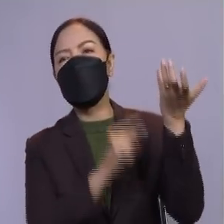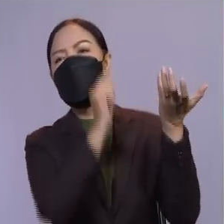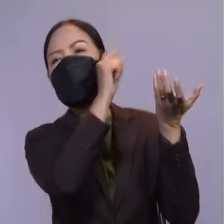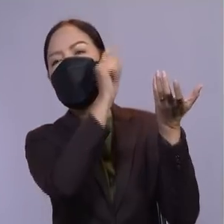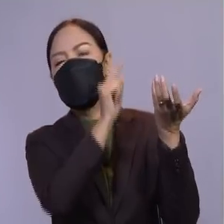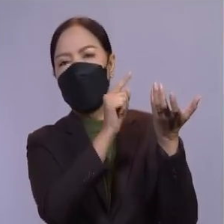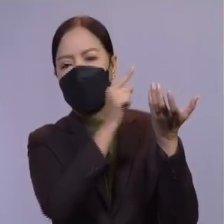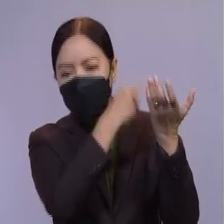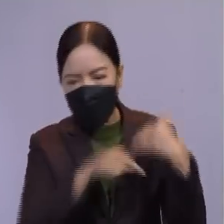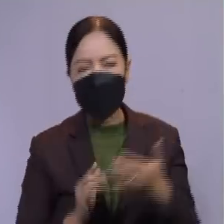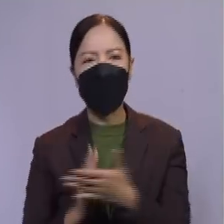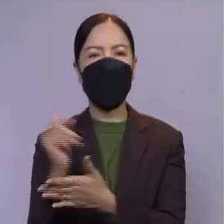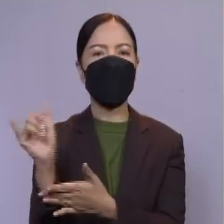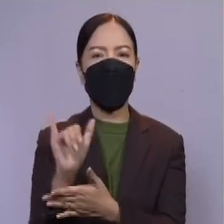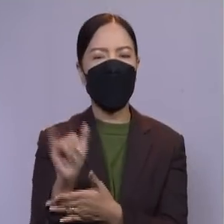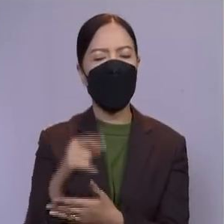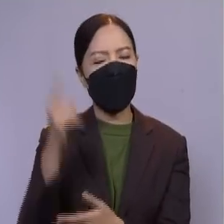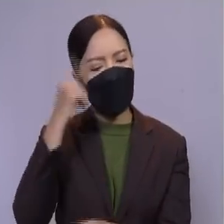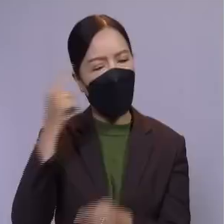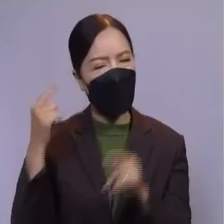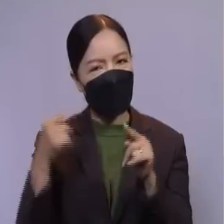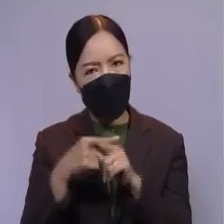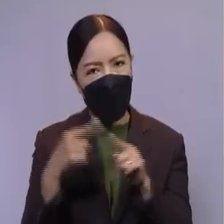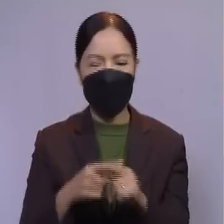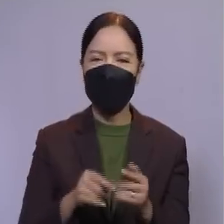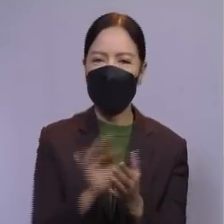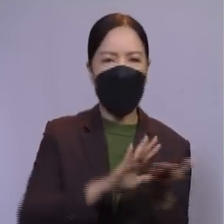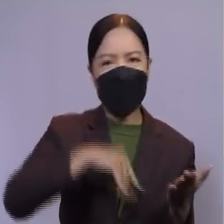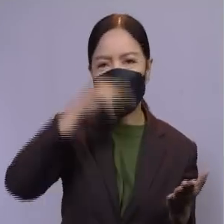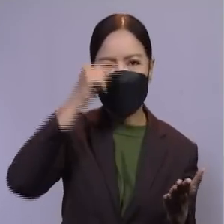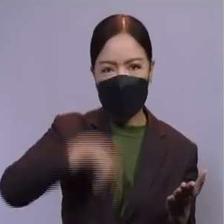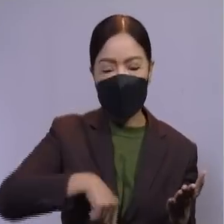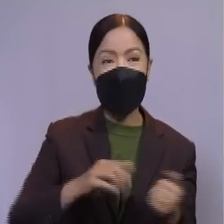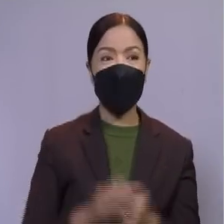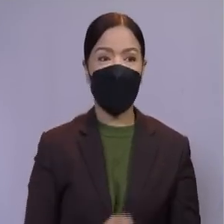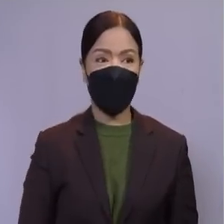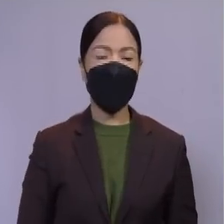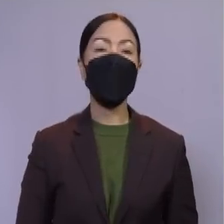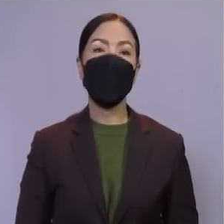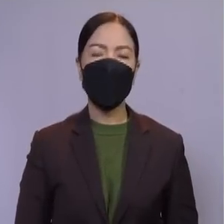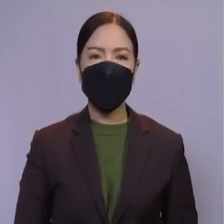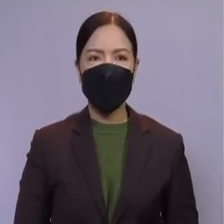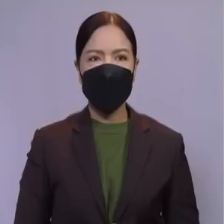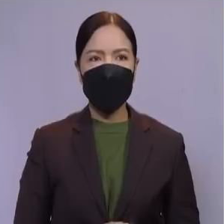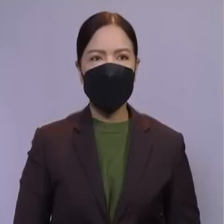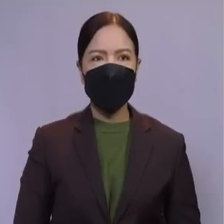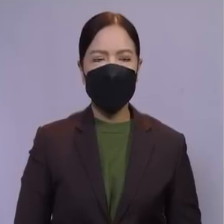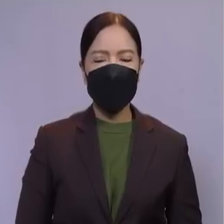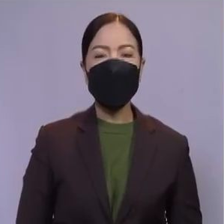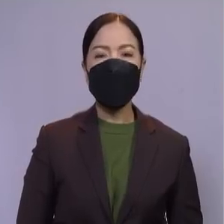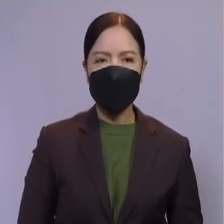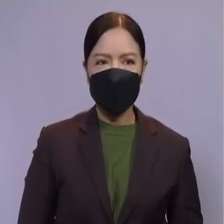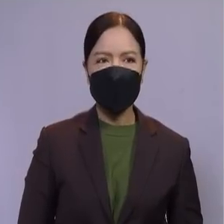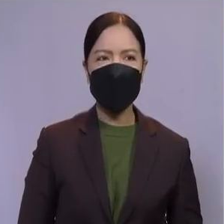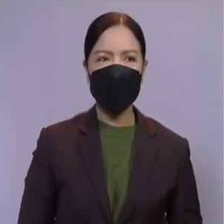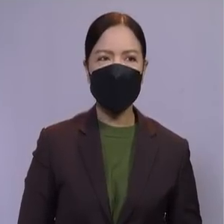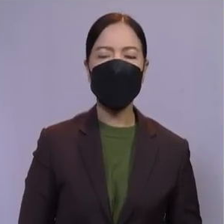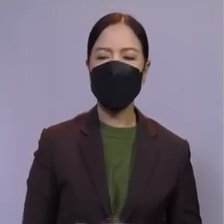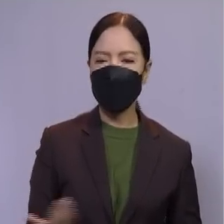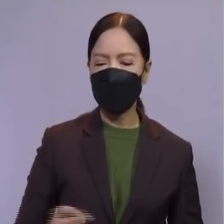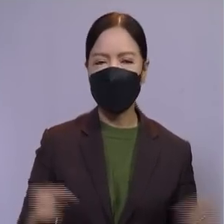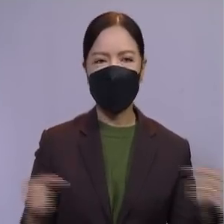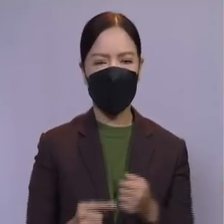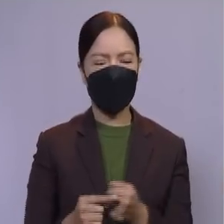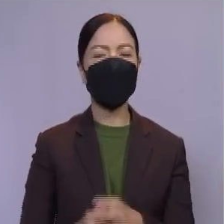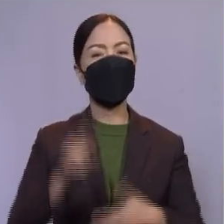จะปวดกันทั้งประเทศขณะที่บทบาทพรรคร่วมรัฐบาลก็ถือว่าเป็นเด็กดีมาตลอดนะคะแต่เมื่อเสียงปีกรองเลือก